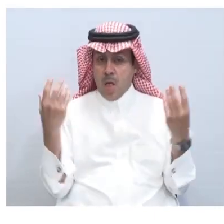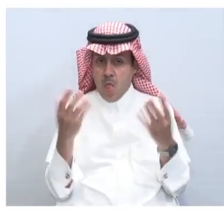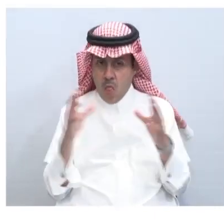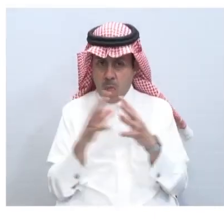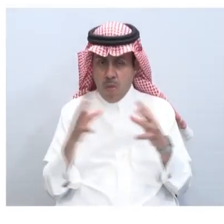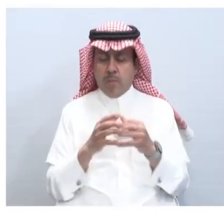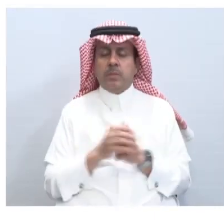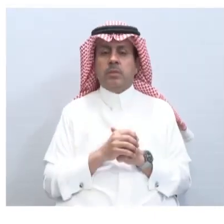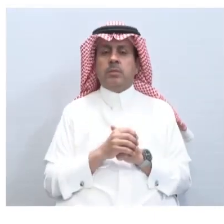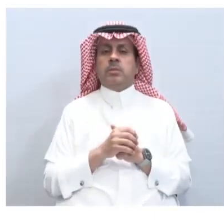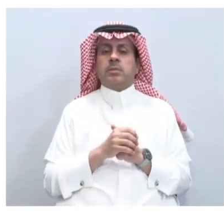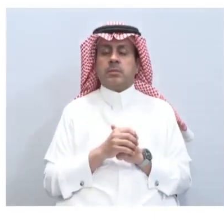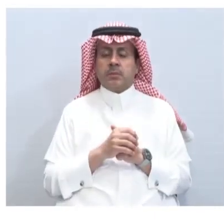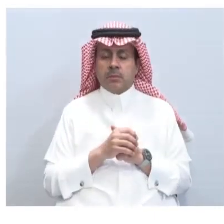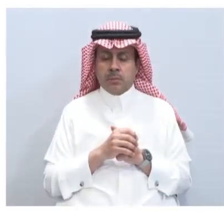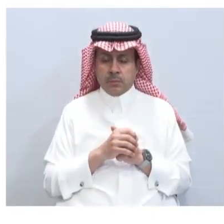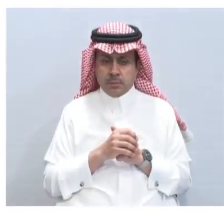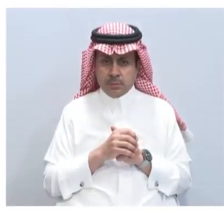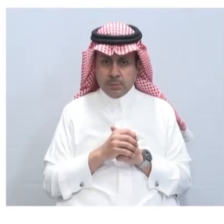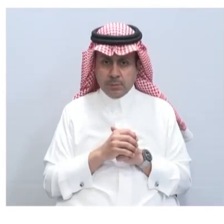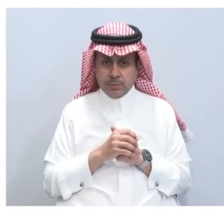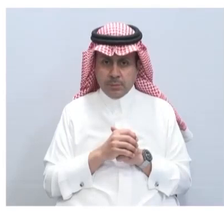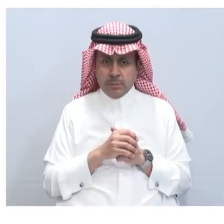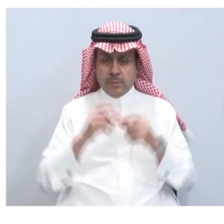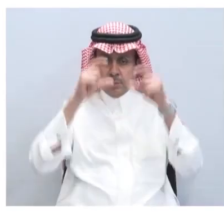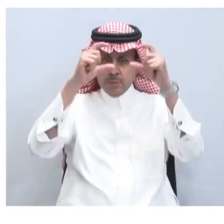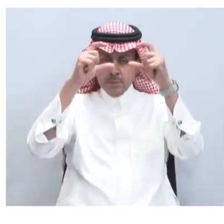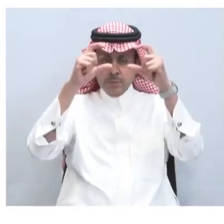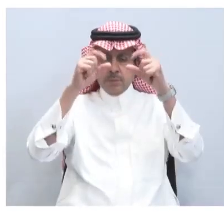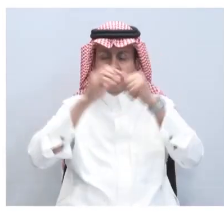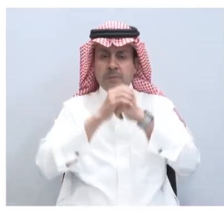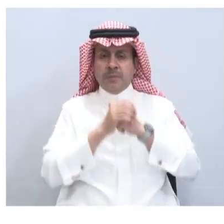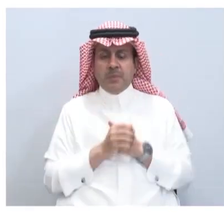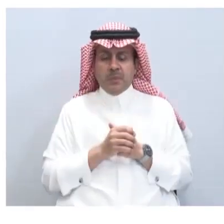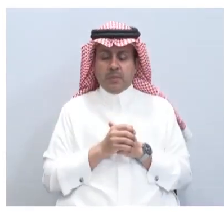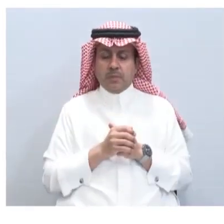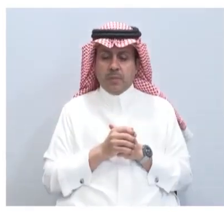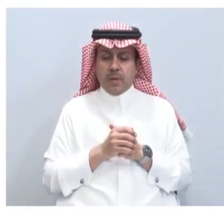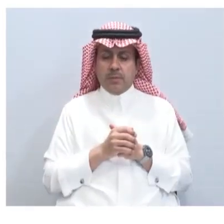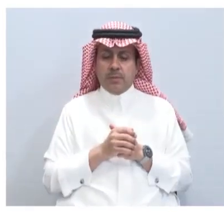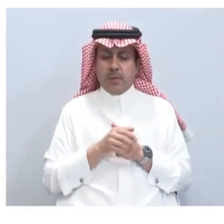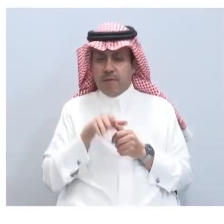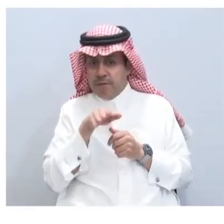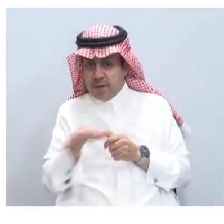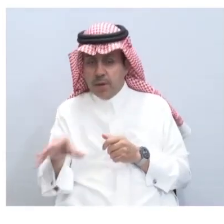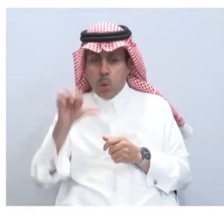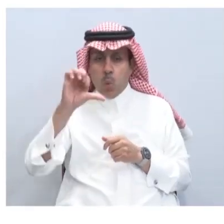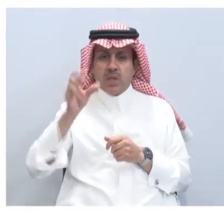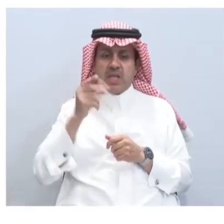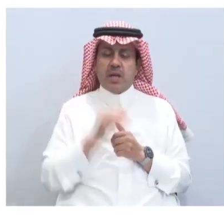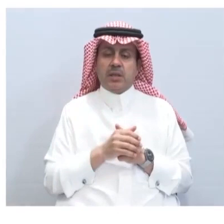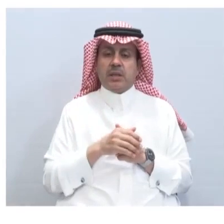مثلا انت تريد ان تبحث في موضوع مثلا الوزارات تاتي عن موضوع الفرعي مثل وزاره التعليم